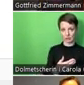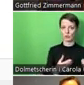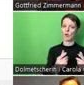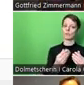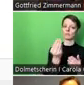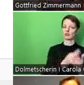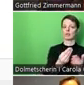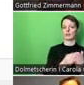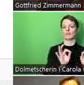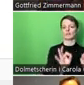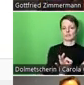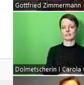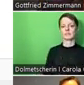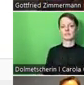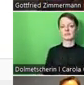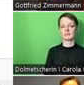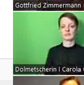Abbildungsbeschriftung.